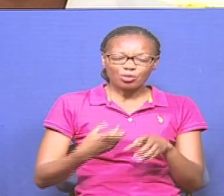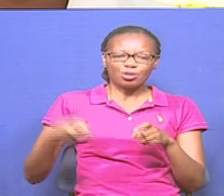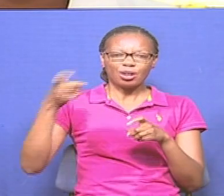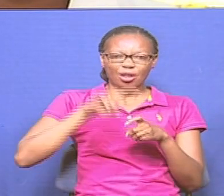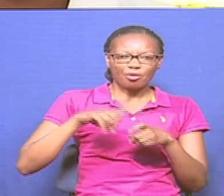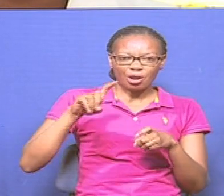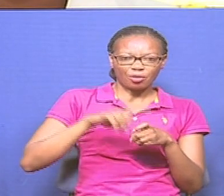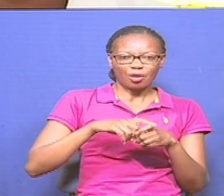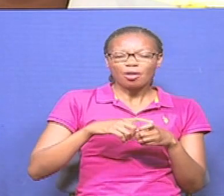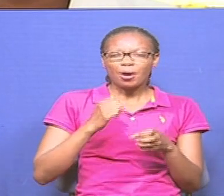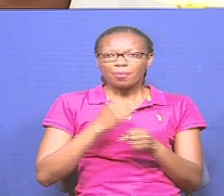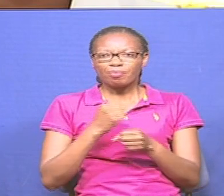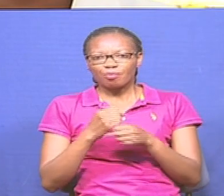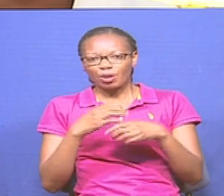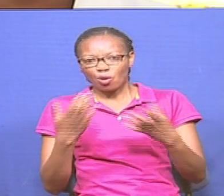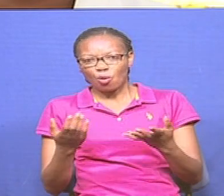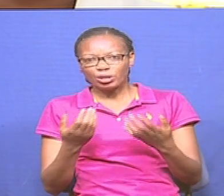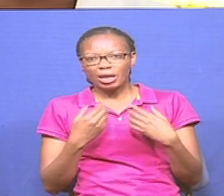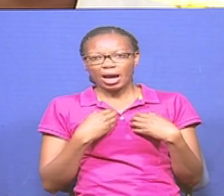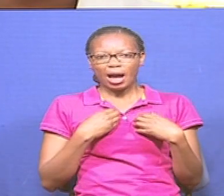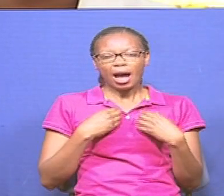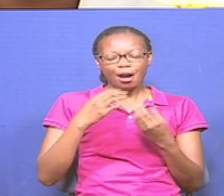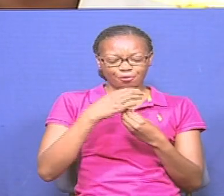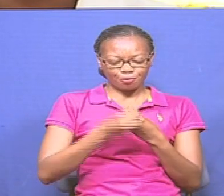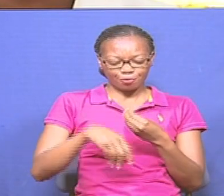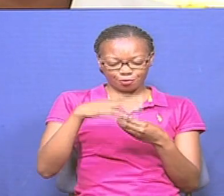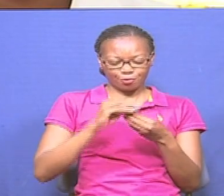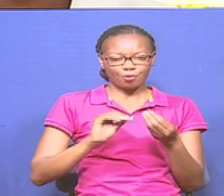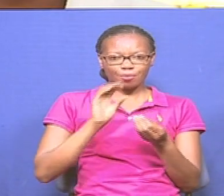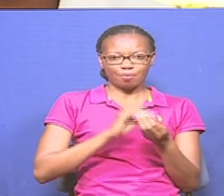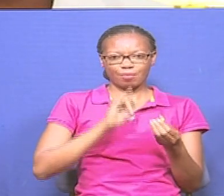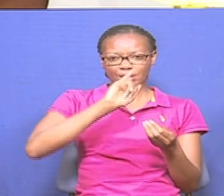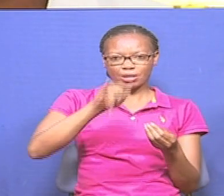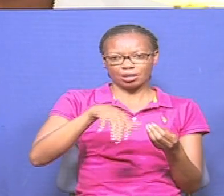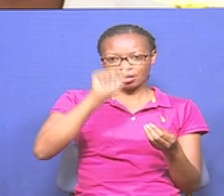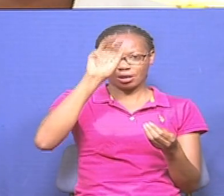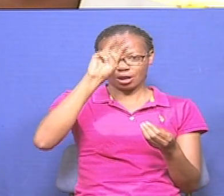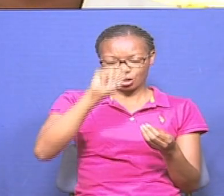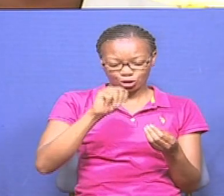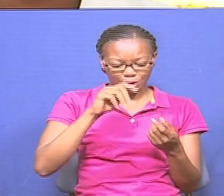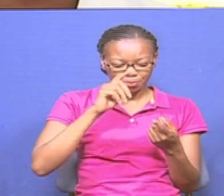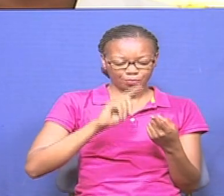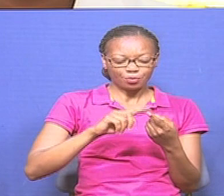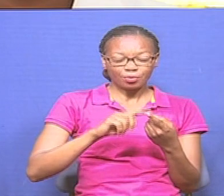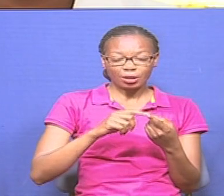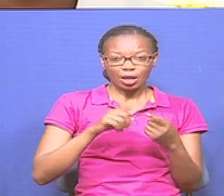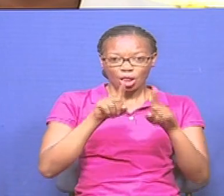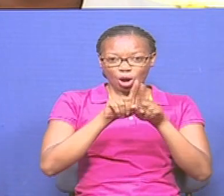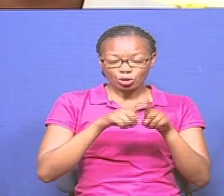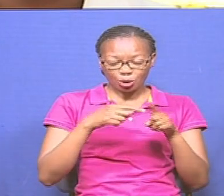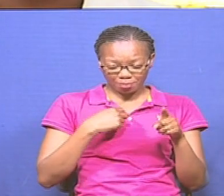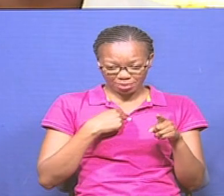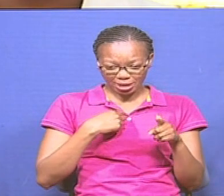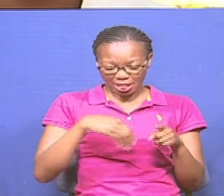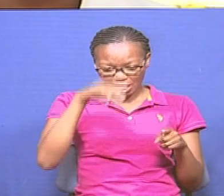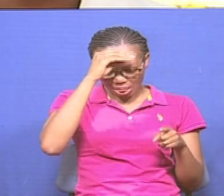Tutafanya value addition ya ndizi, tutengeneze banana jam kwa sababu nimesoma kutengeneza banana jam. Pia